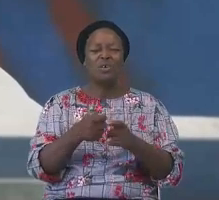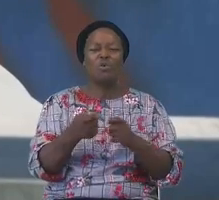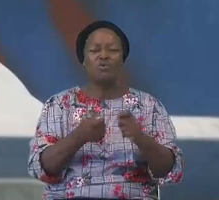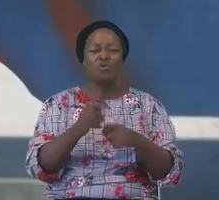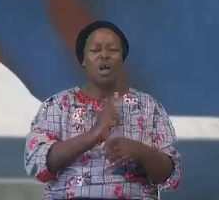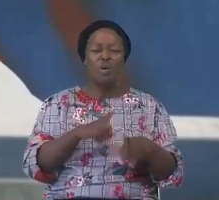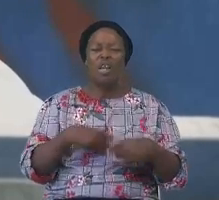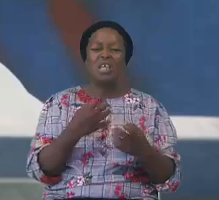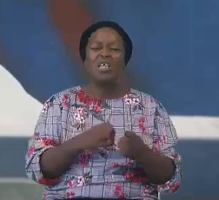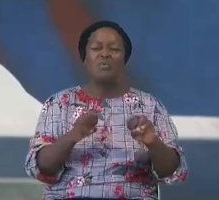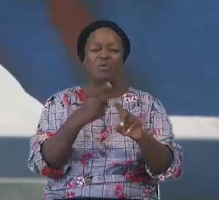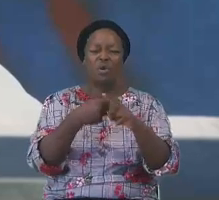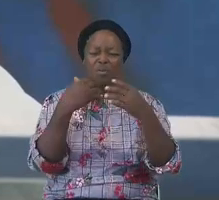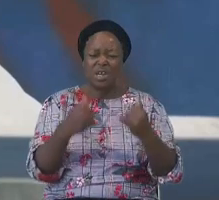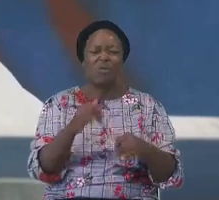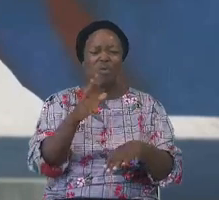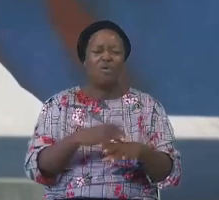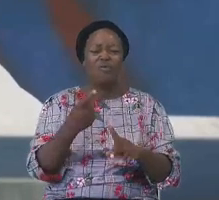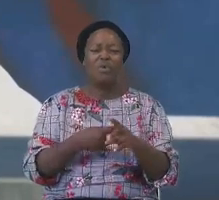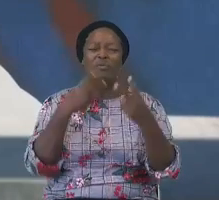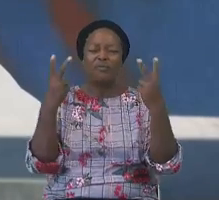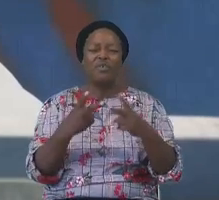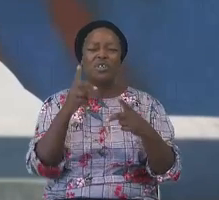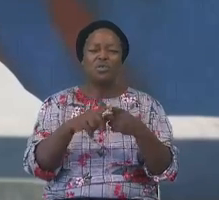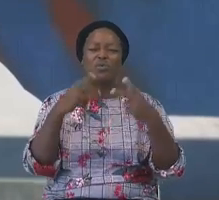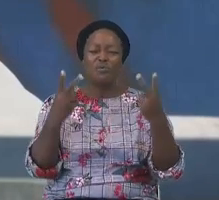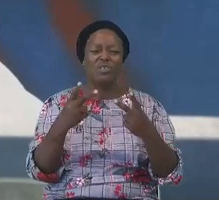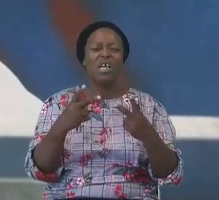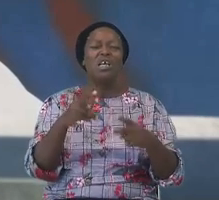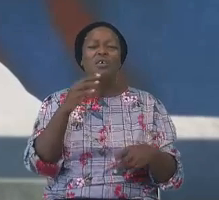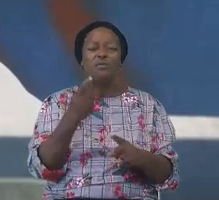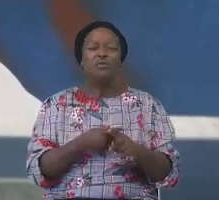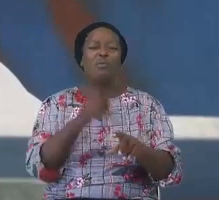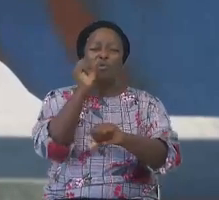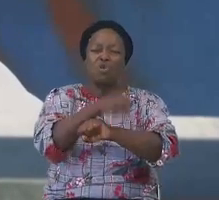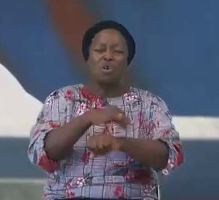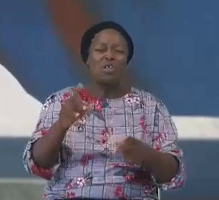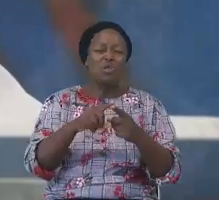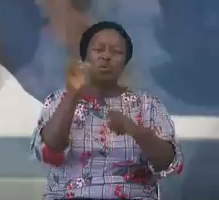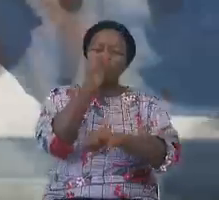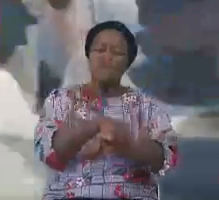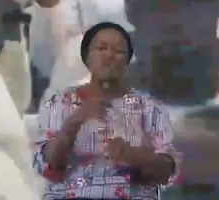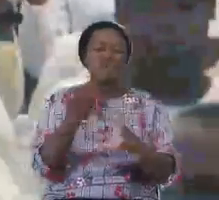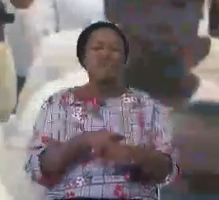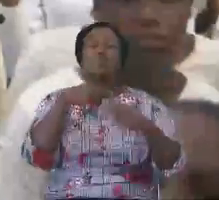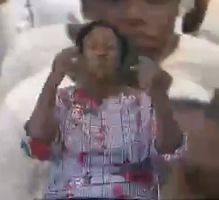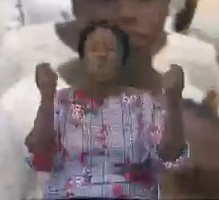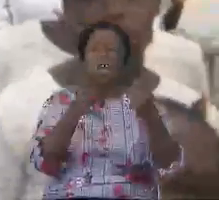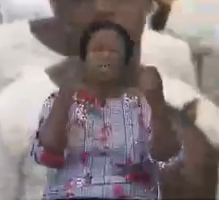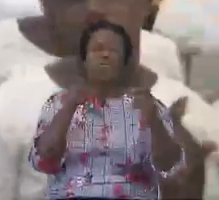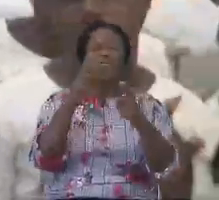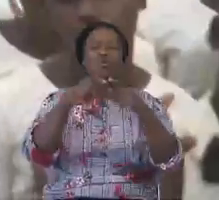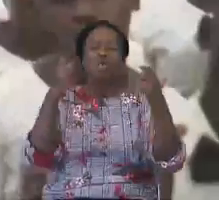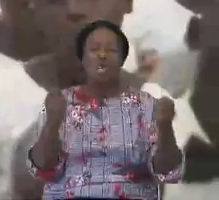Assieds-toi sur le trône de nos cœurs. Et contrôle nos vies, même à partir de maintenant, pour la victoire,